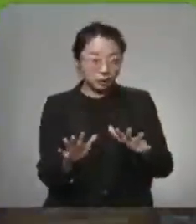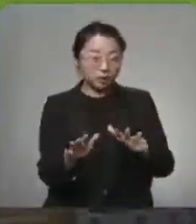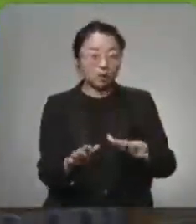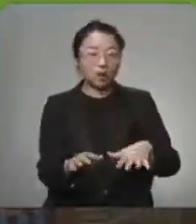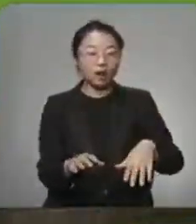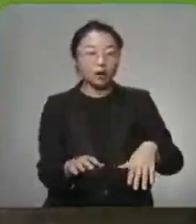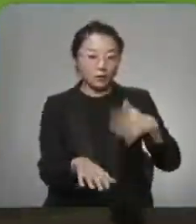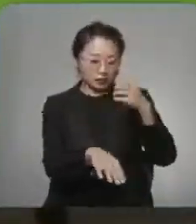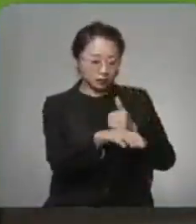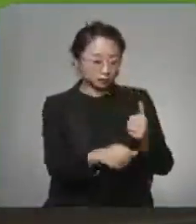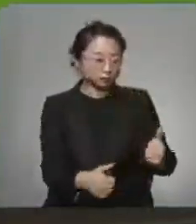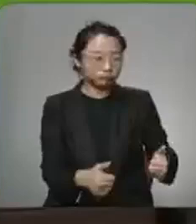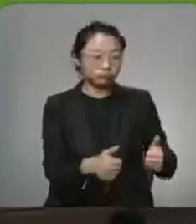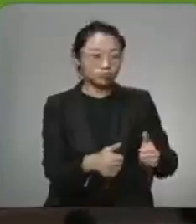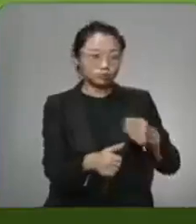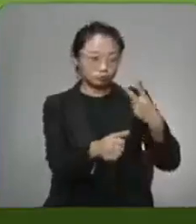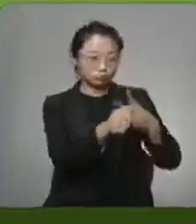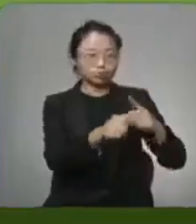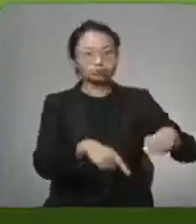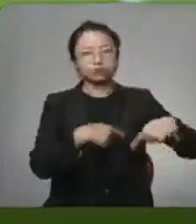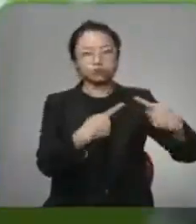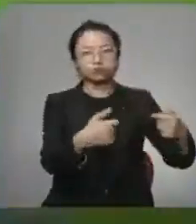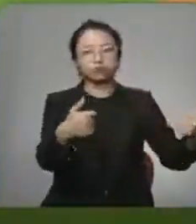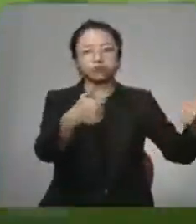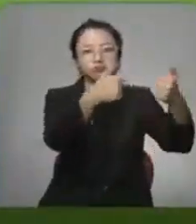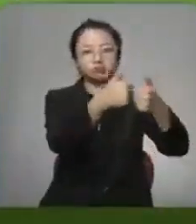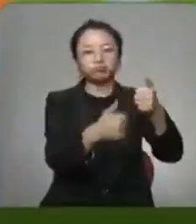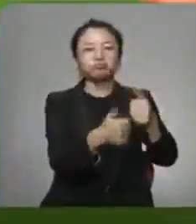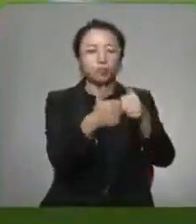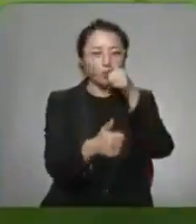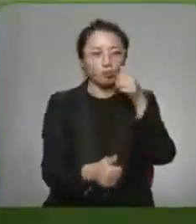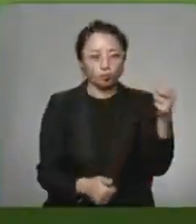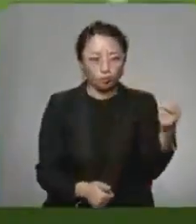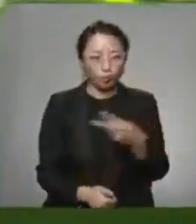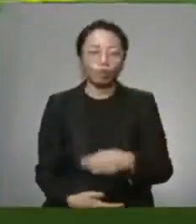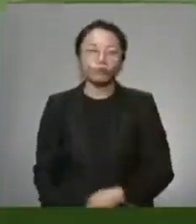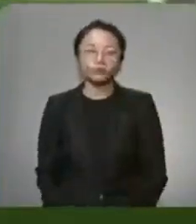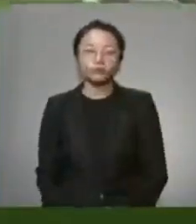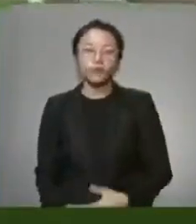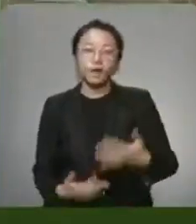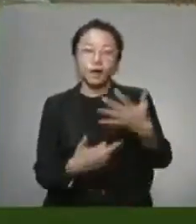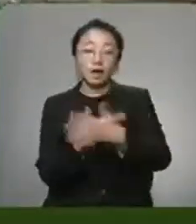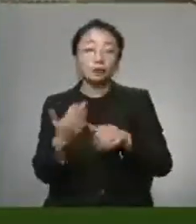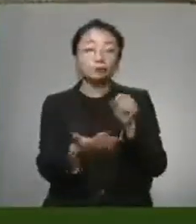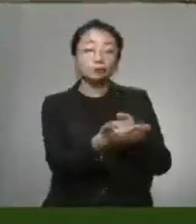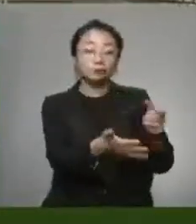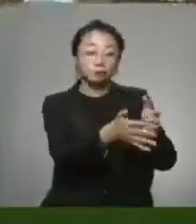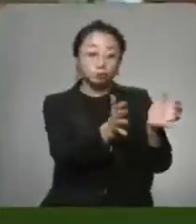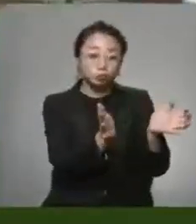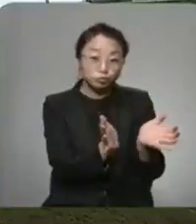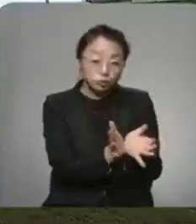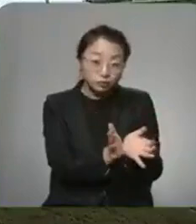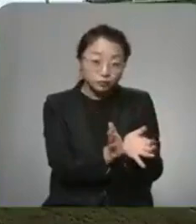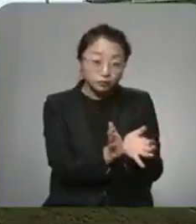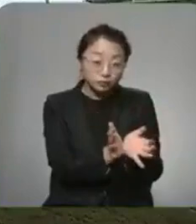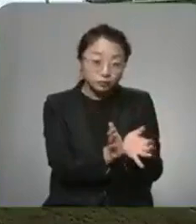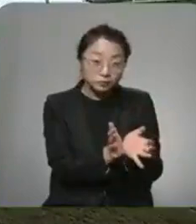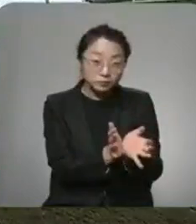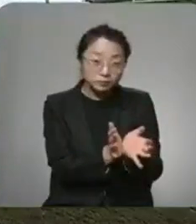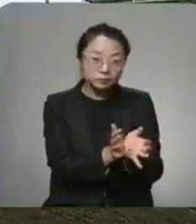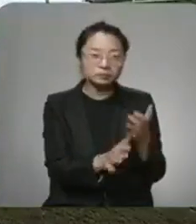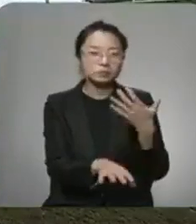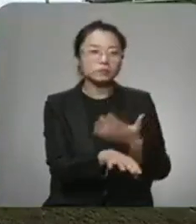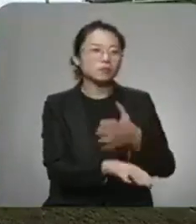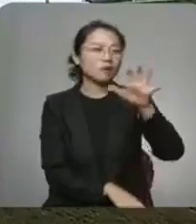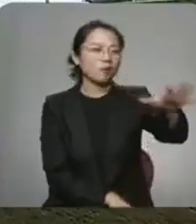A에 구단 역사상 두 번째로 진출을 도전합니다. 하지만 현재 강원FC는 원정 같은 홈 경기를 치르고